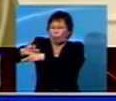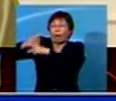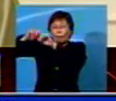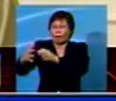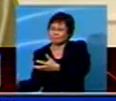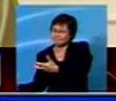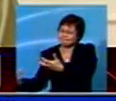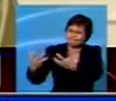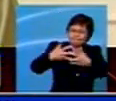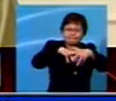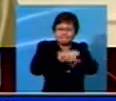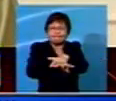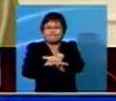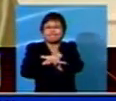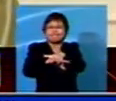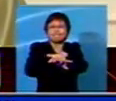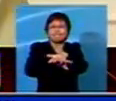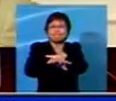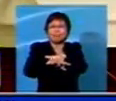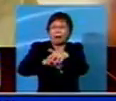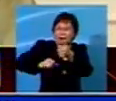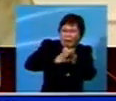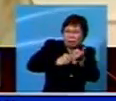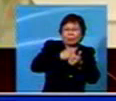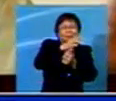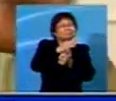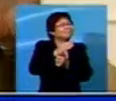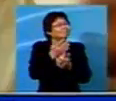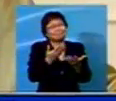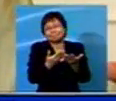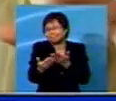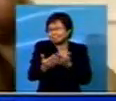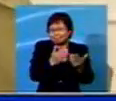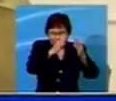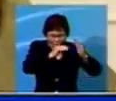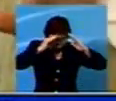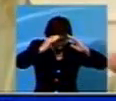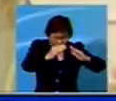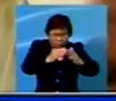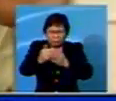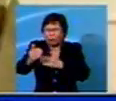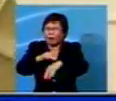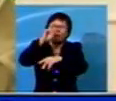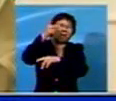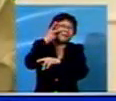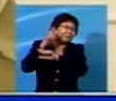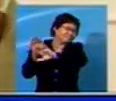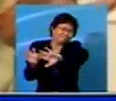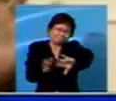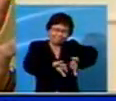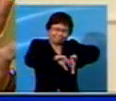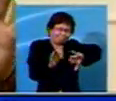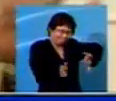tenaga untuk fokus dan mengetepikan kepentingan politik geopolitik